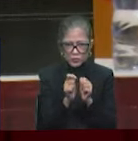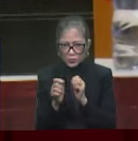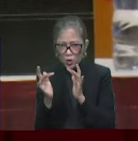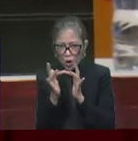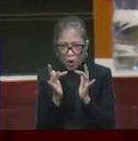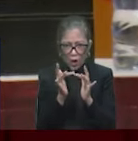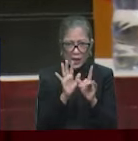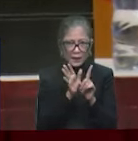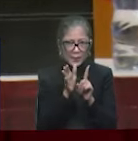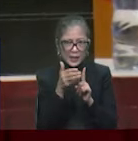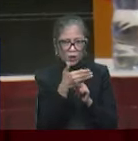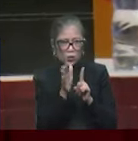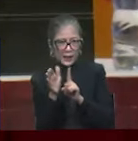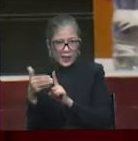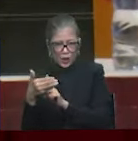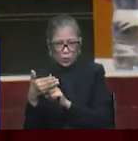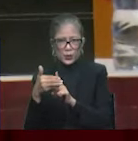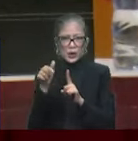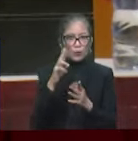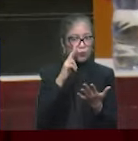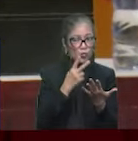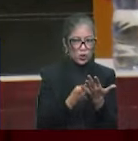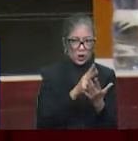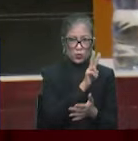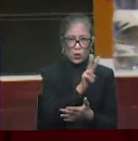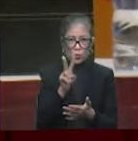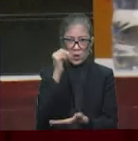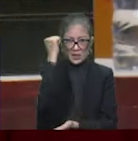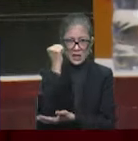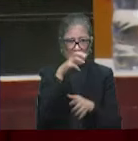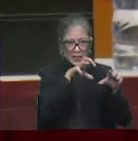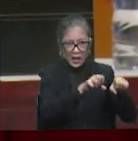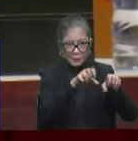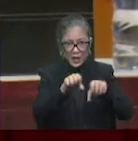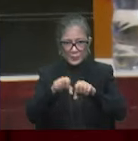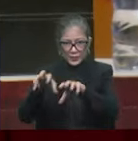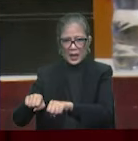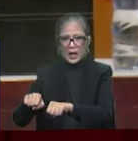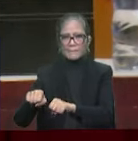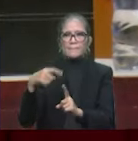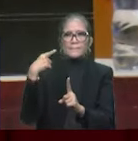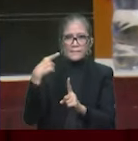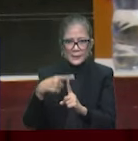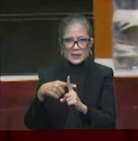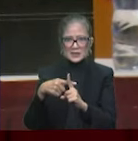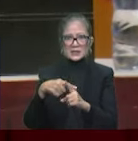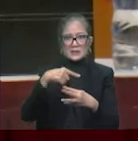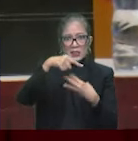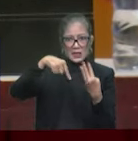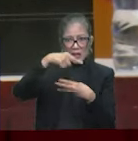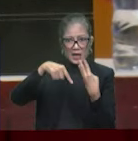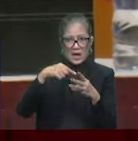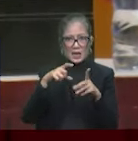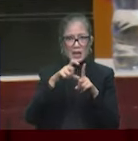terhadap 22 orang tersangka lainnya dan menetapkan 3 orang sebagai DPO.